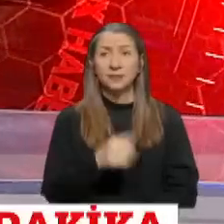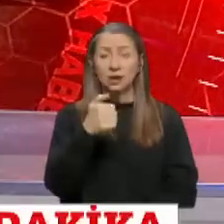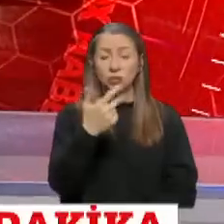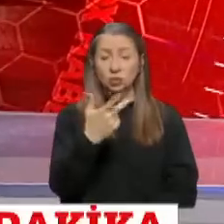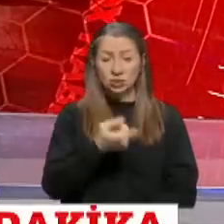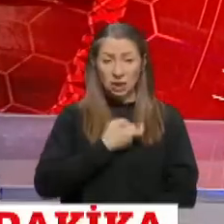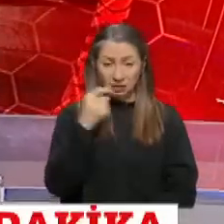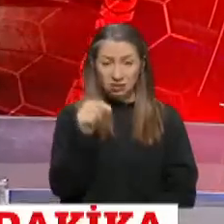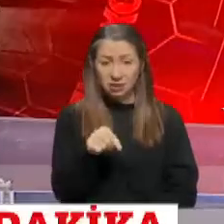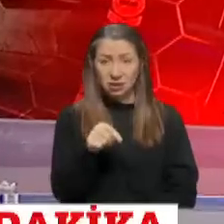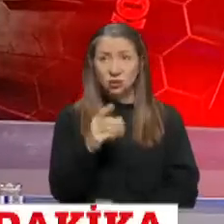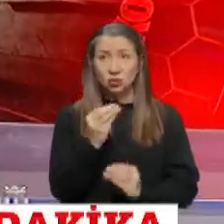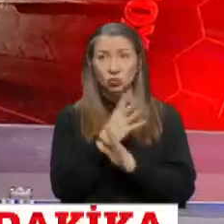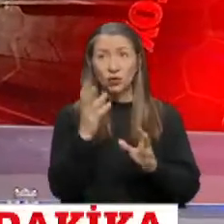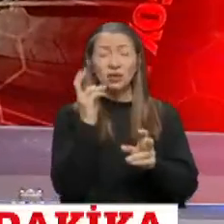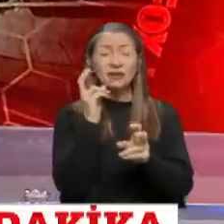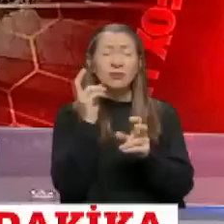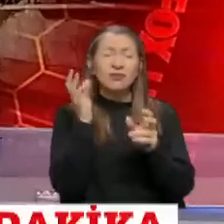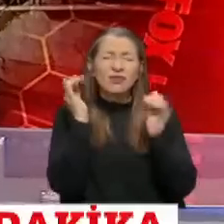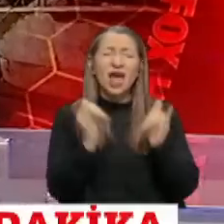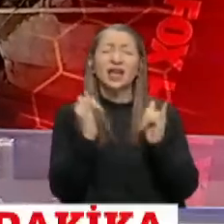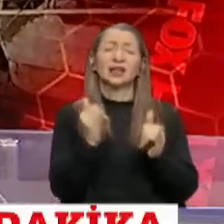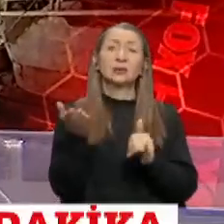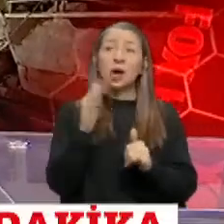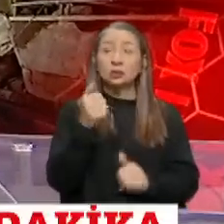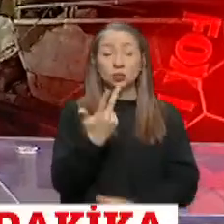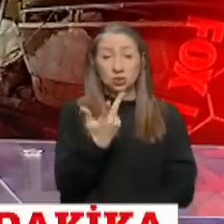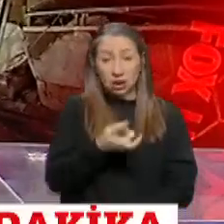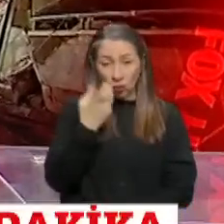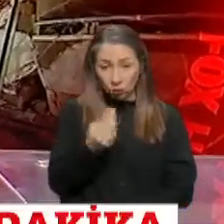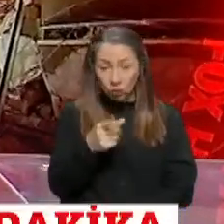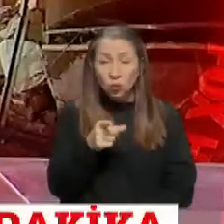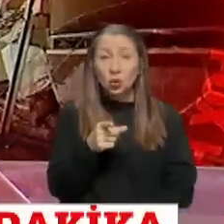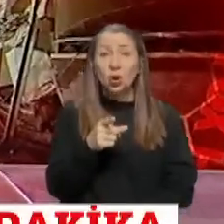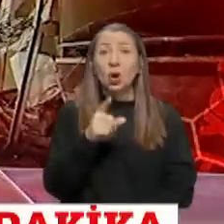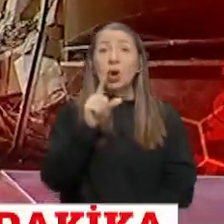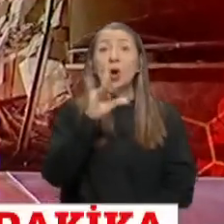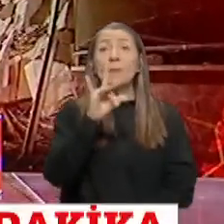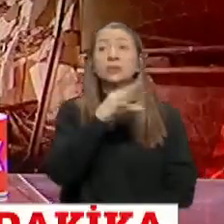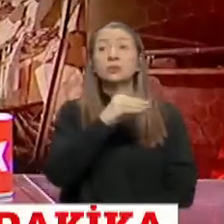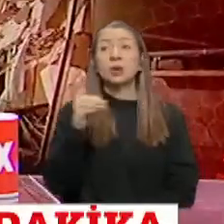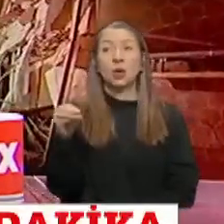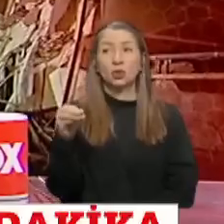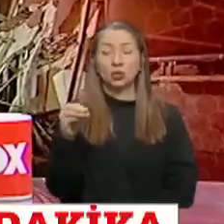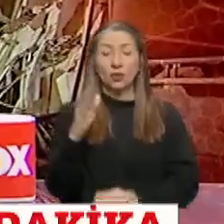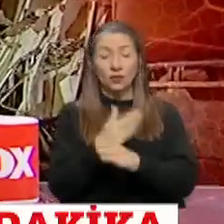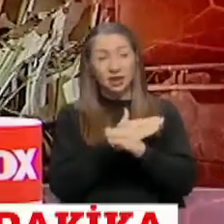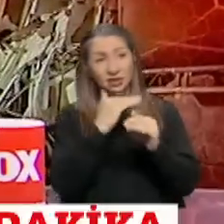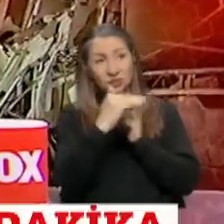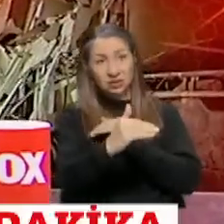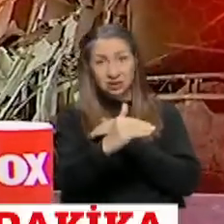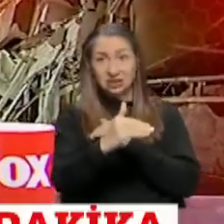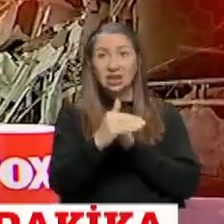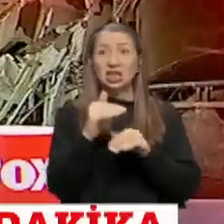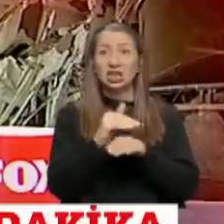63. saat, büyük felaketin ardından 63. saat, 15 milyon yurttaşımızın,